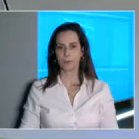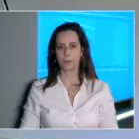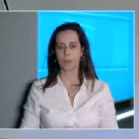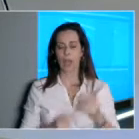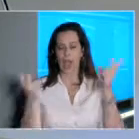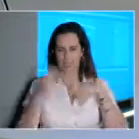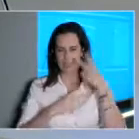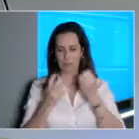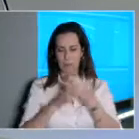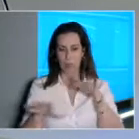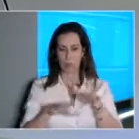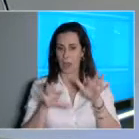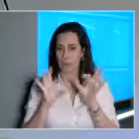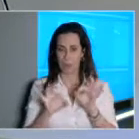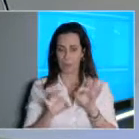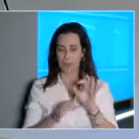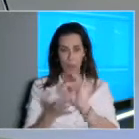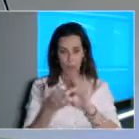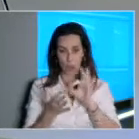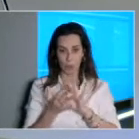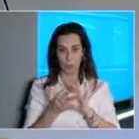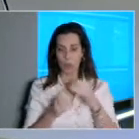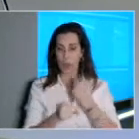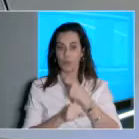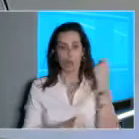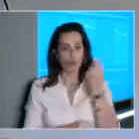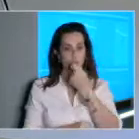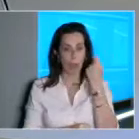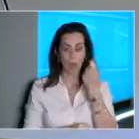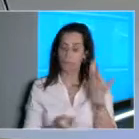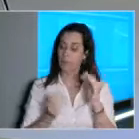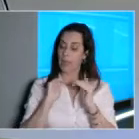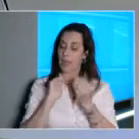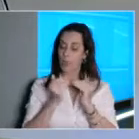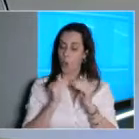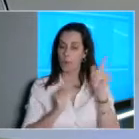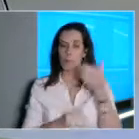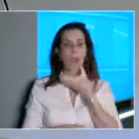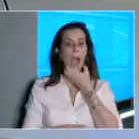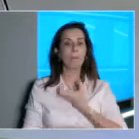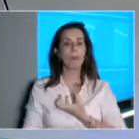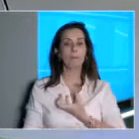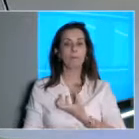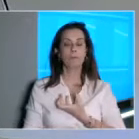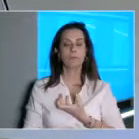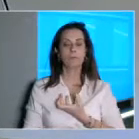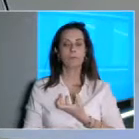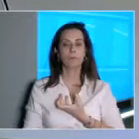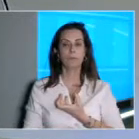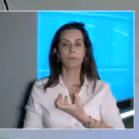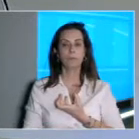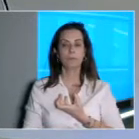להסכמים קואליציוניים, שבין היתר נחשף שם שעבודות בשבת יהיו תוך התייעצות עם הרבנות